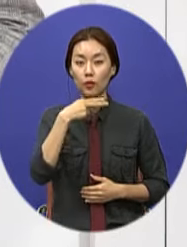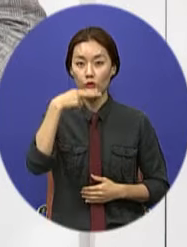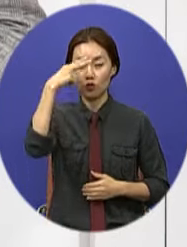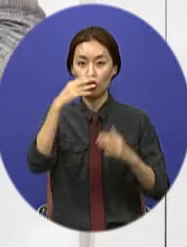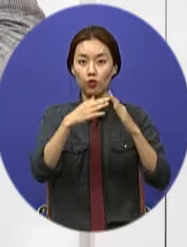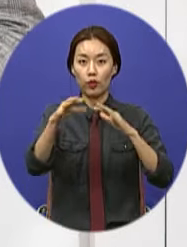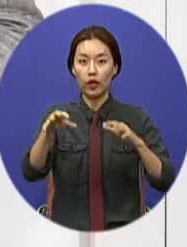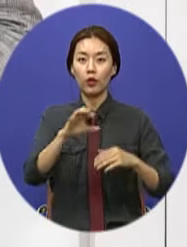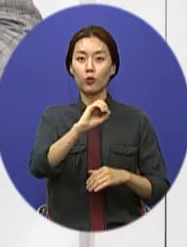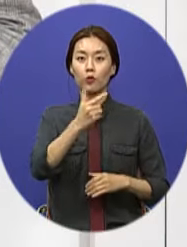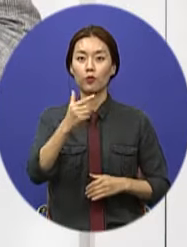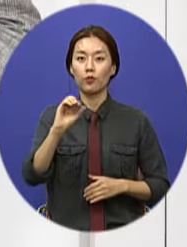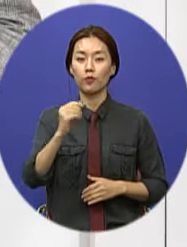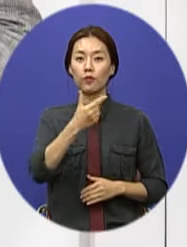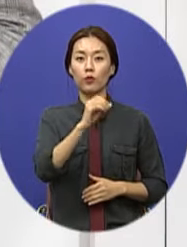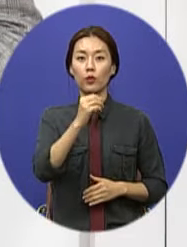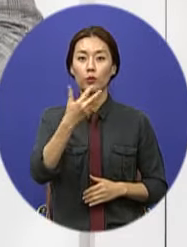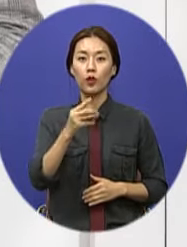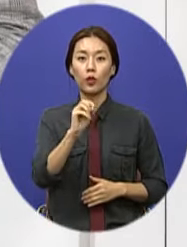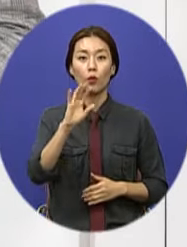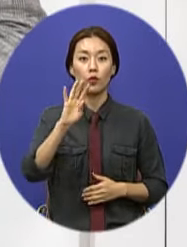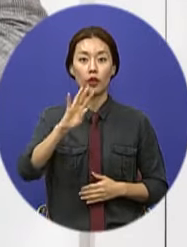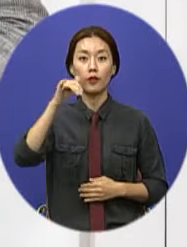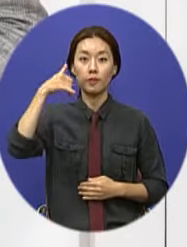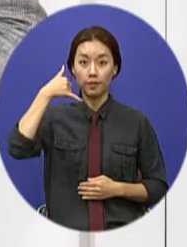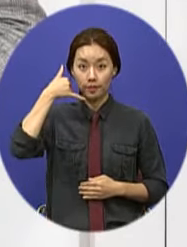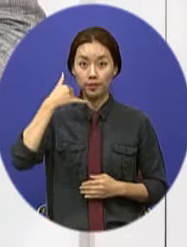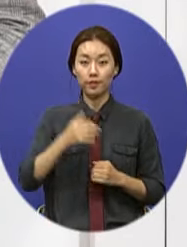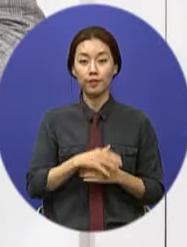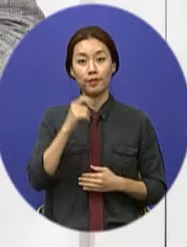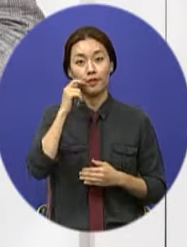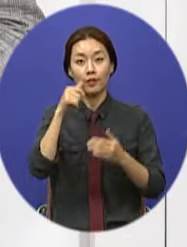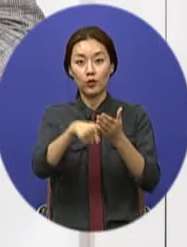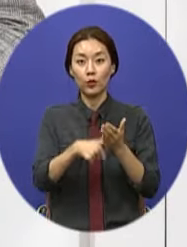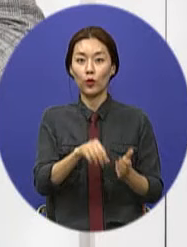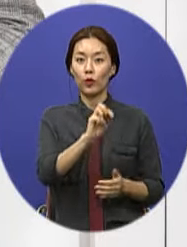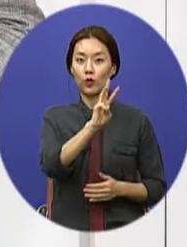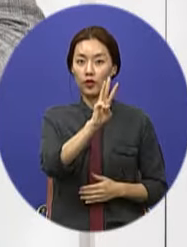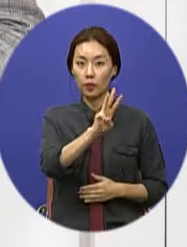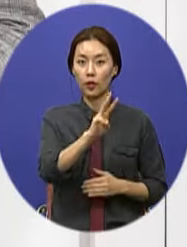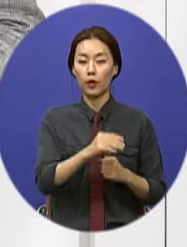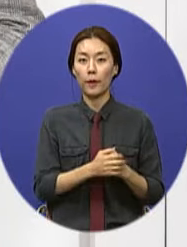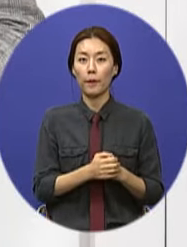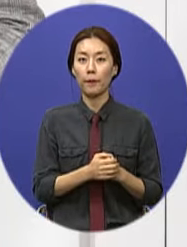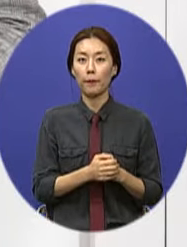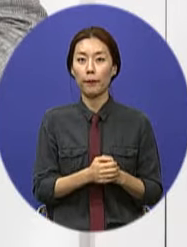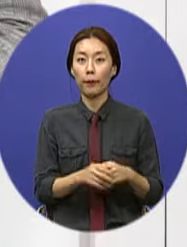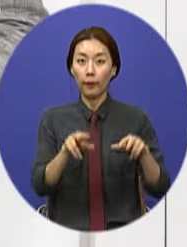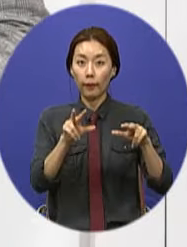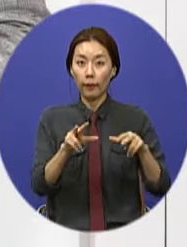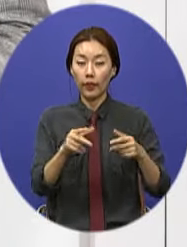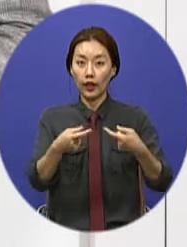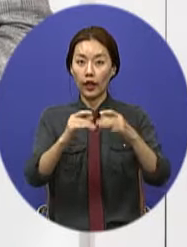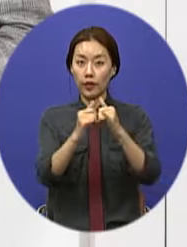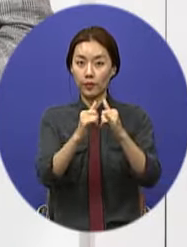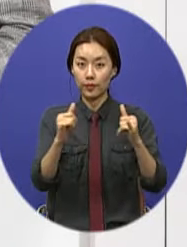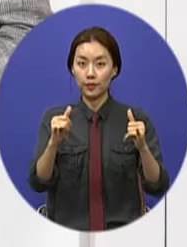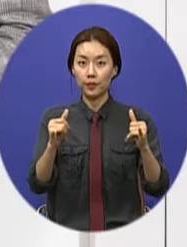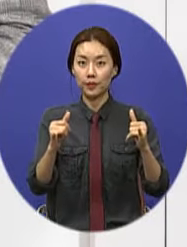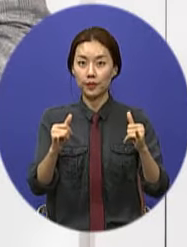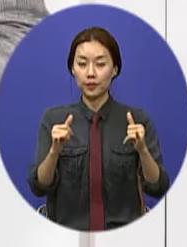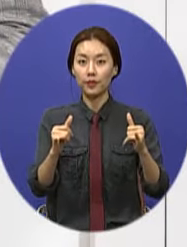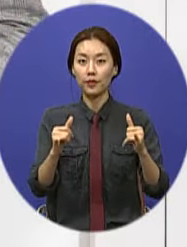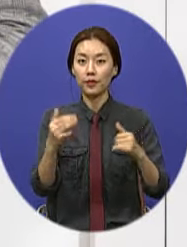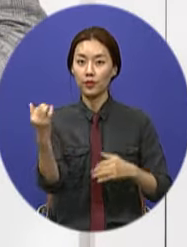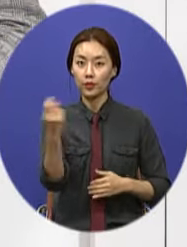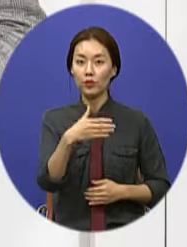가는데요. 060-608-1004번으로 전화를 하셔서 인기상 투표 3번, 예, 포항에 계시는 우리